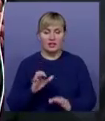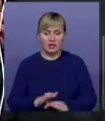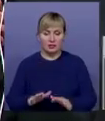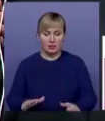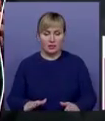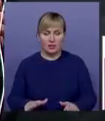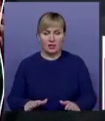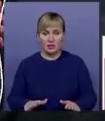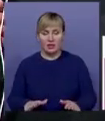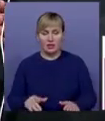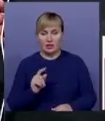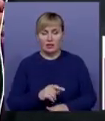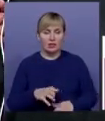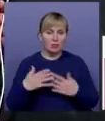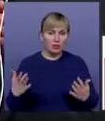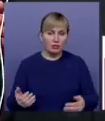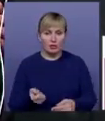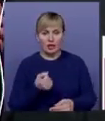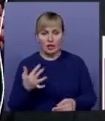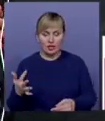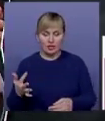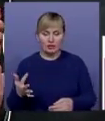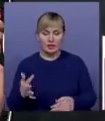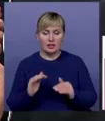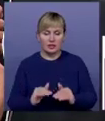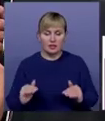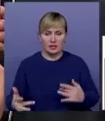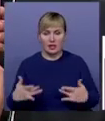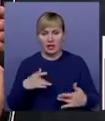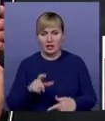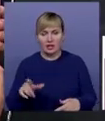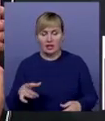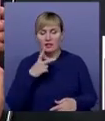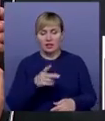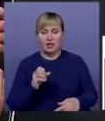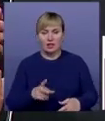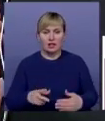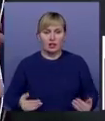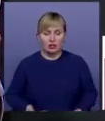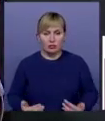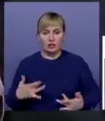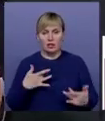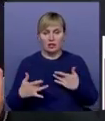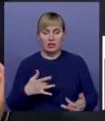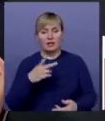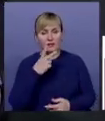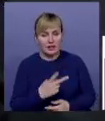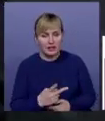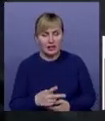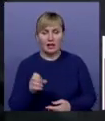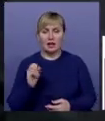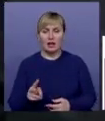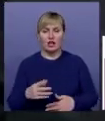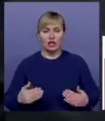с большим количеством деток артистов там видели как живут ветераны видели как